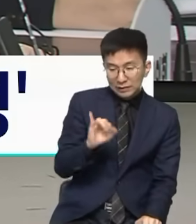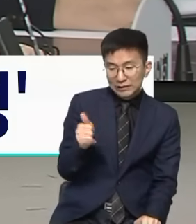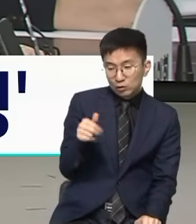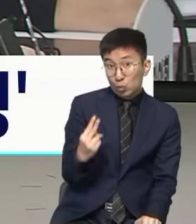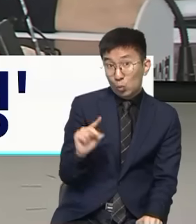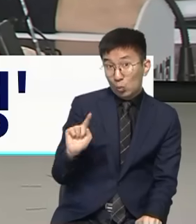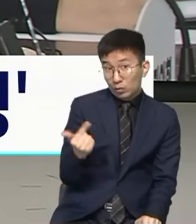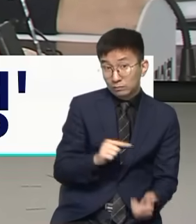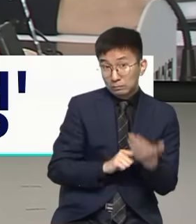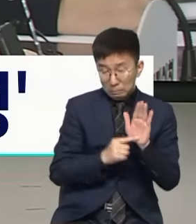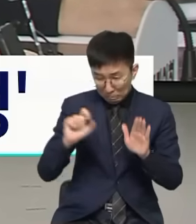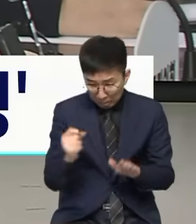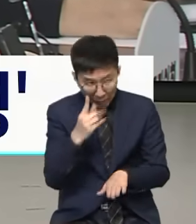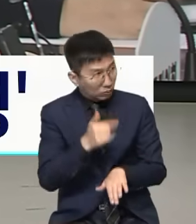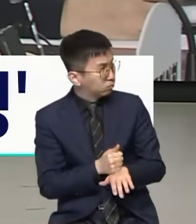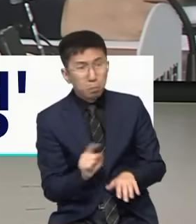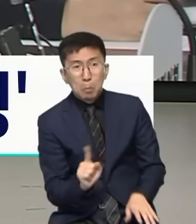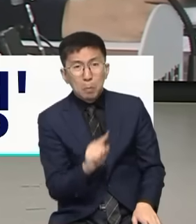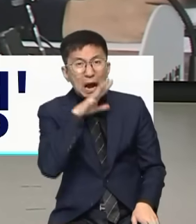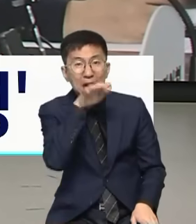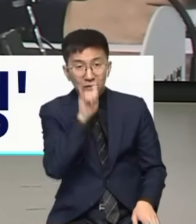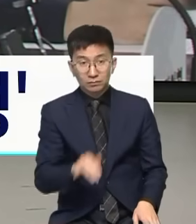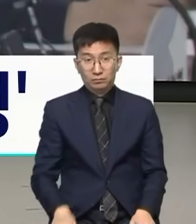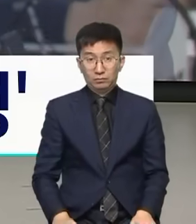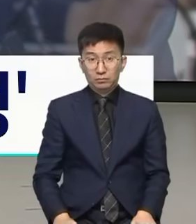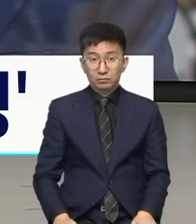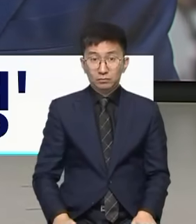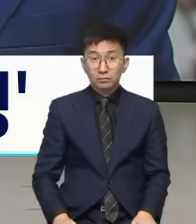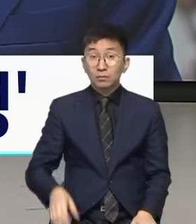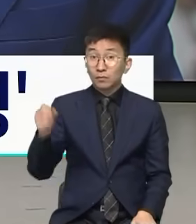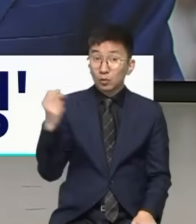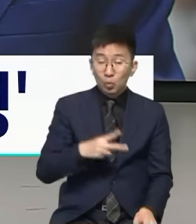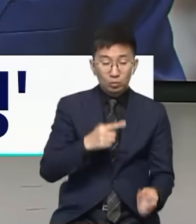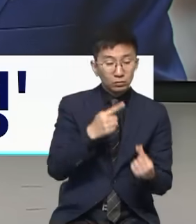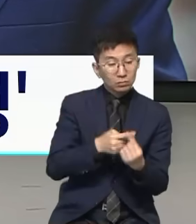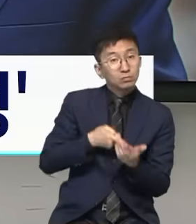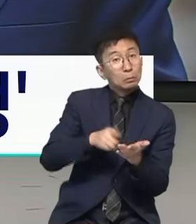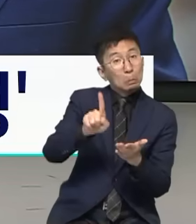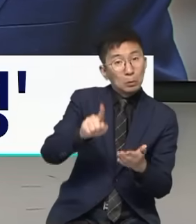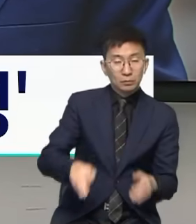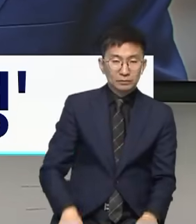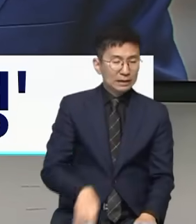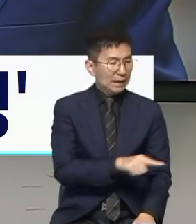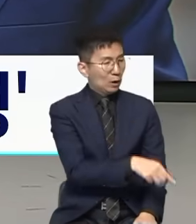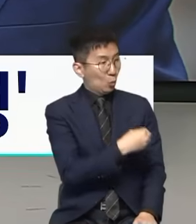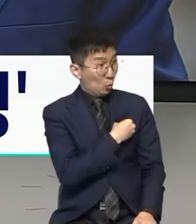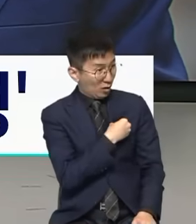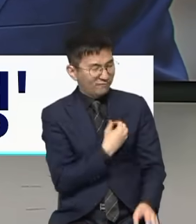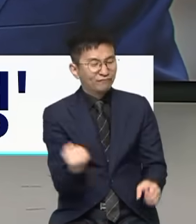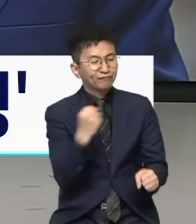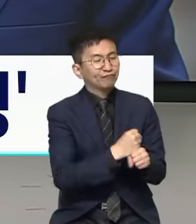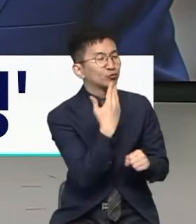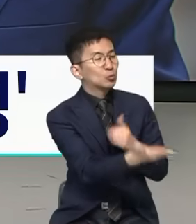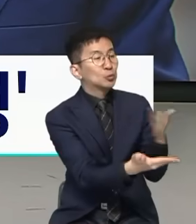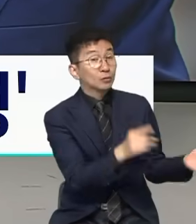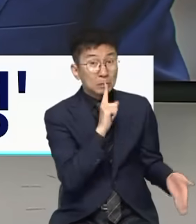술렁이고 있습니다. 혁신이 1호 안건인 이른바 대사면을 두고는 당사자들의 반발이 이어졌습니다. 김학휘